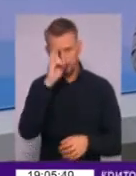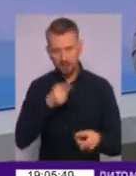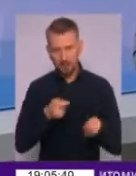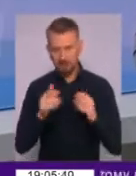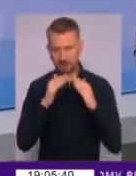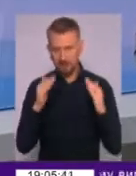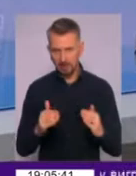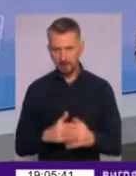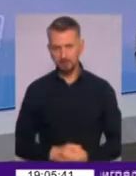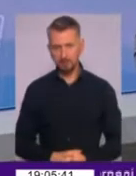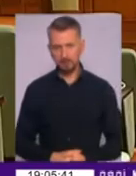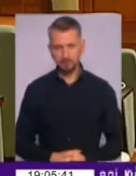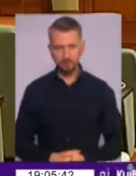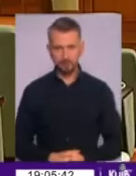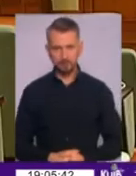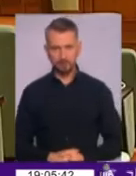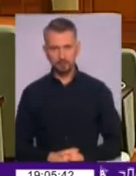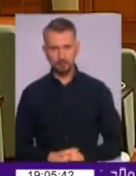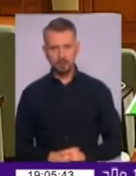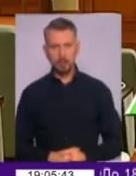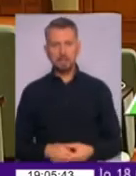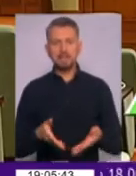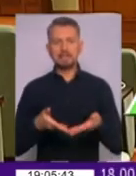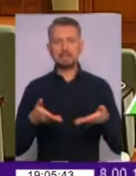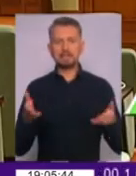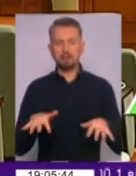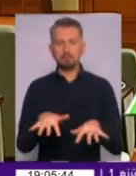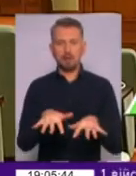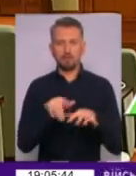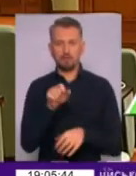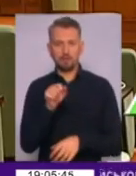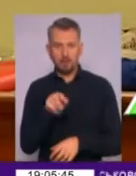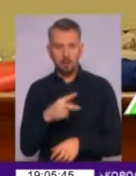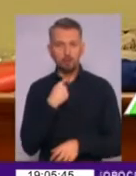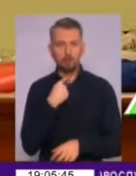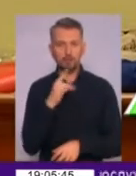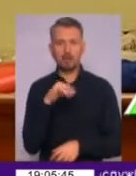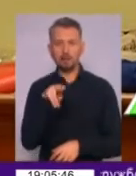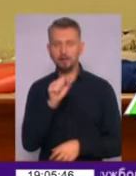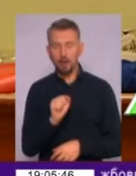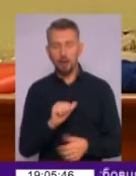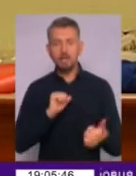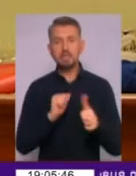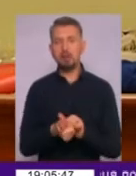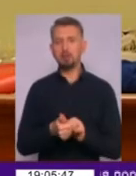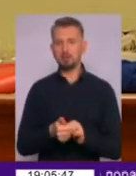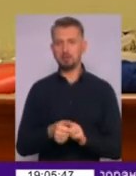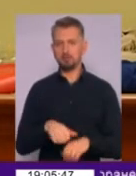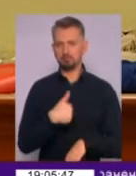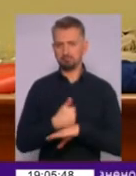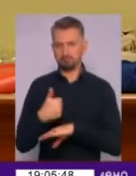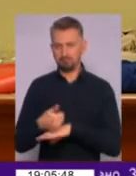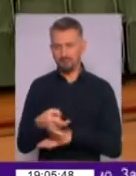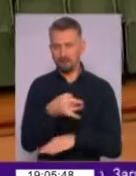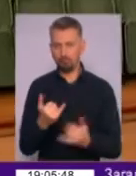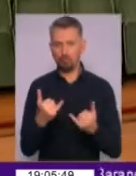Богдан Бур'яненко. Сцена актової зали Голосіївської РДА. Замість керівництва району цьогодні на